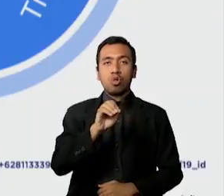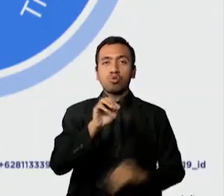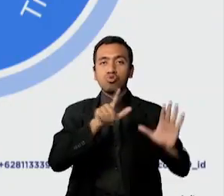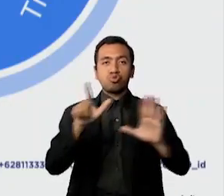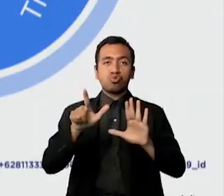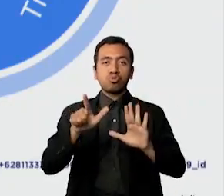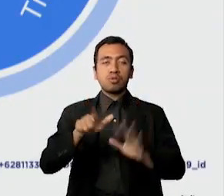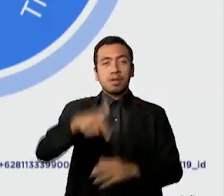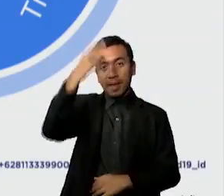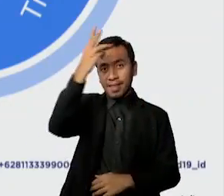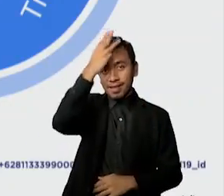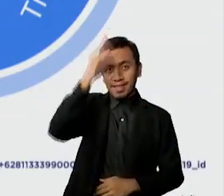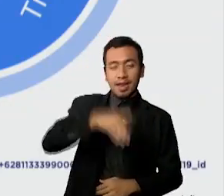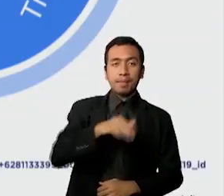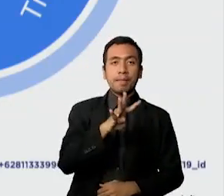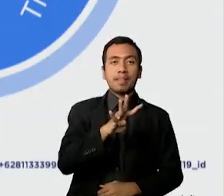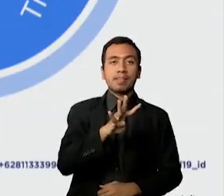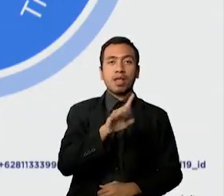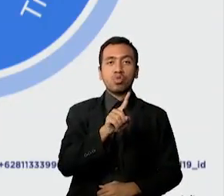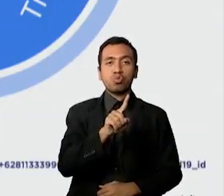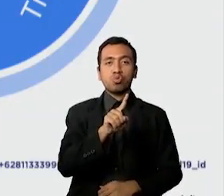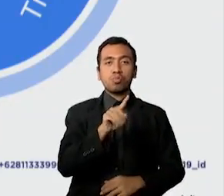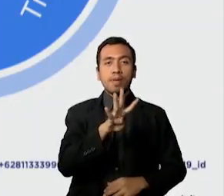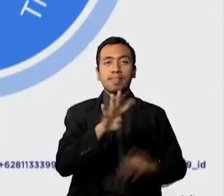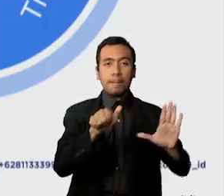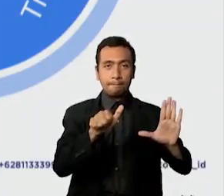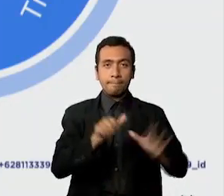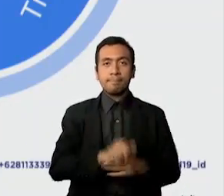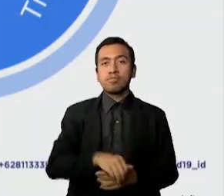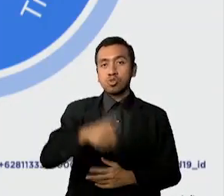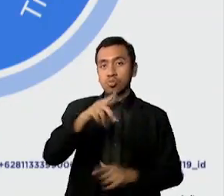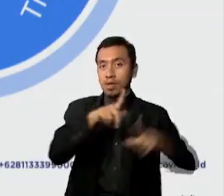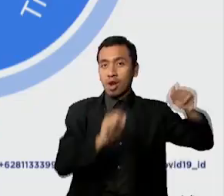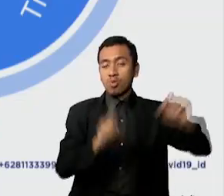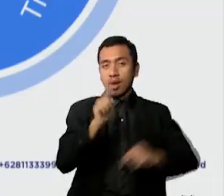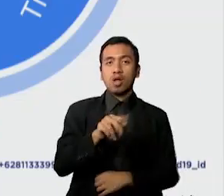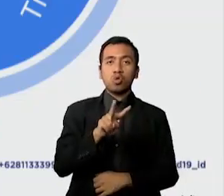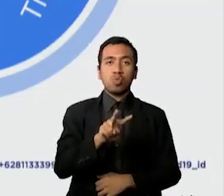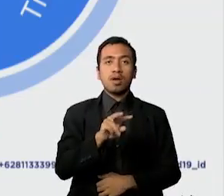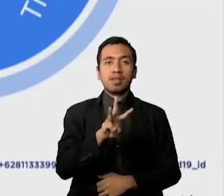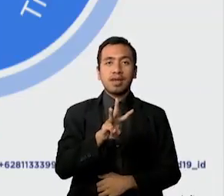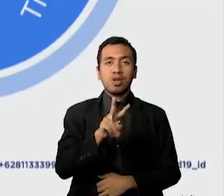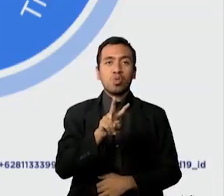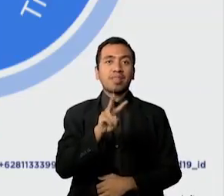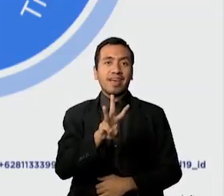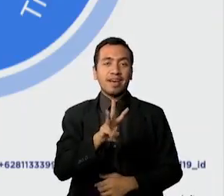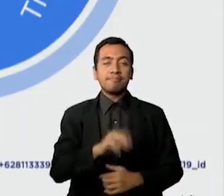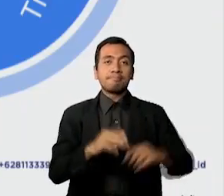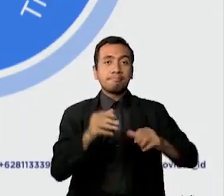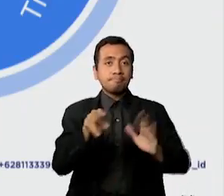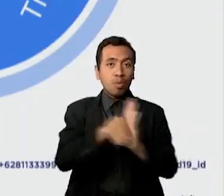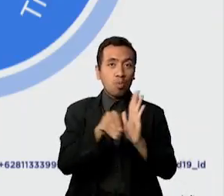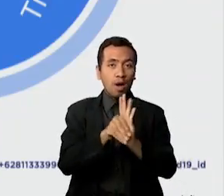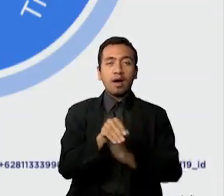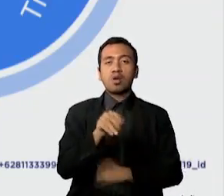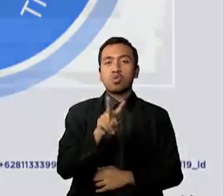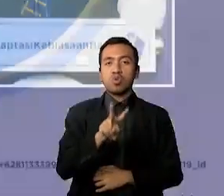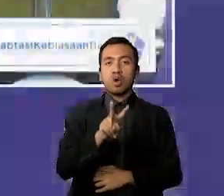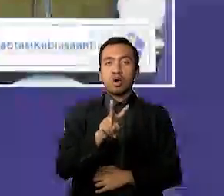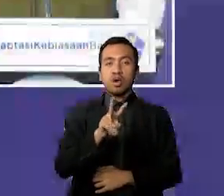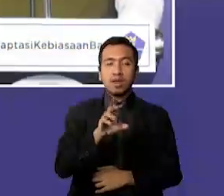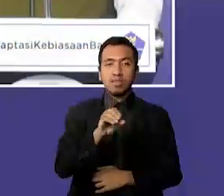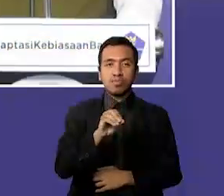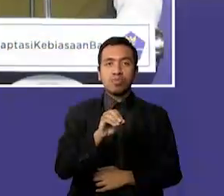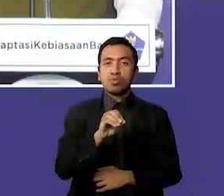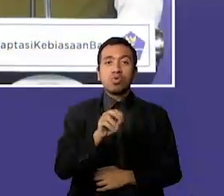5.077, Kalimantan Selatan 4.146, Sumatera Utara 2.323, dan Papua